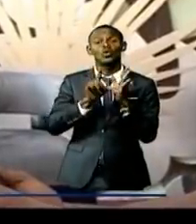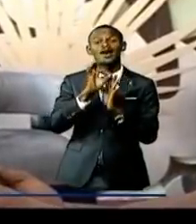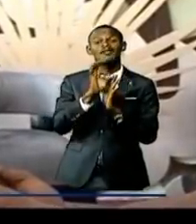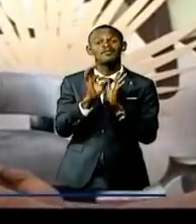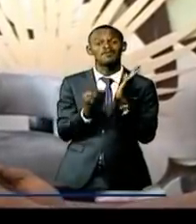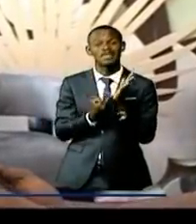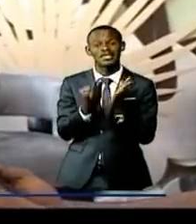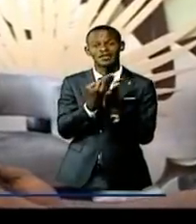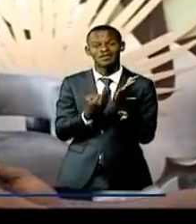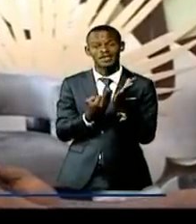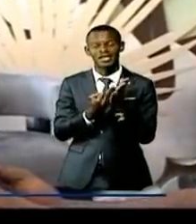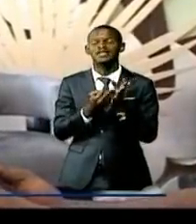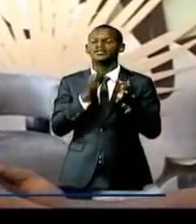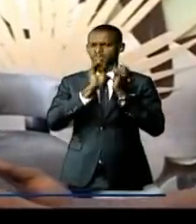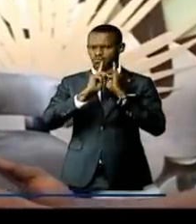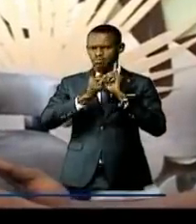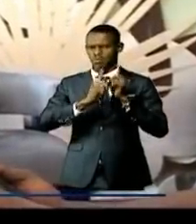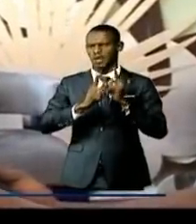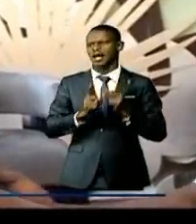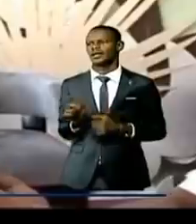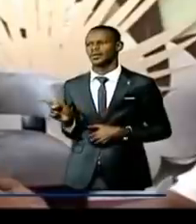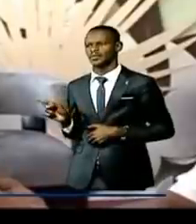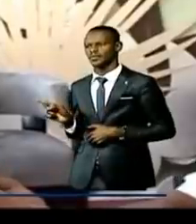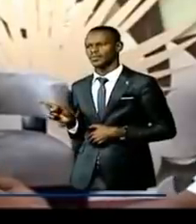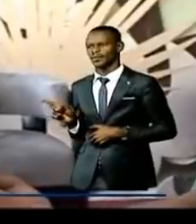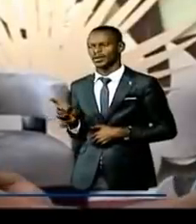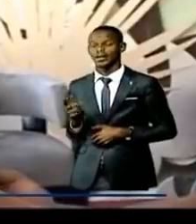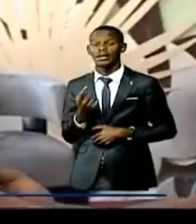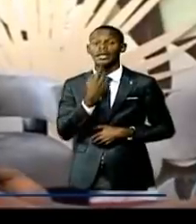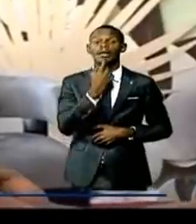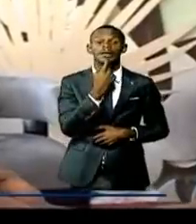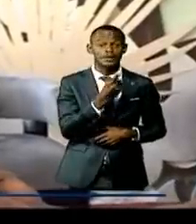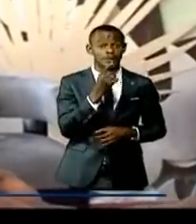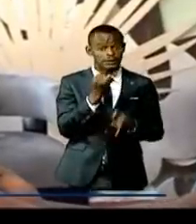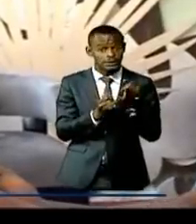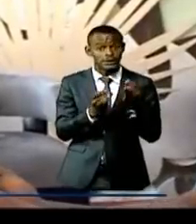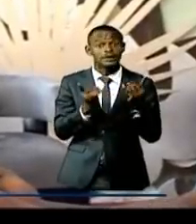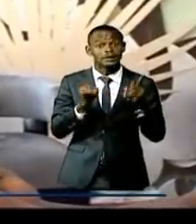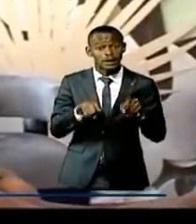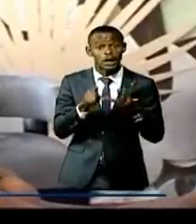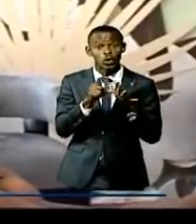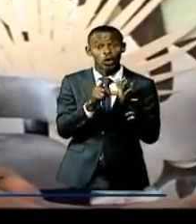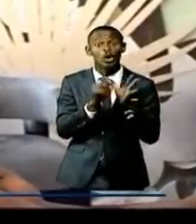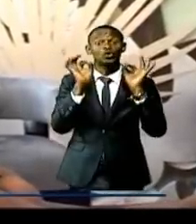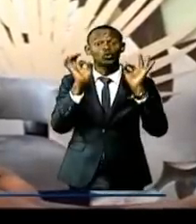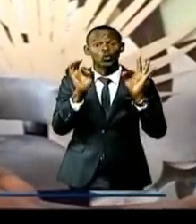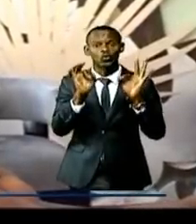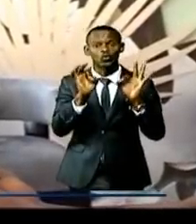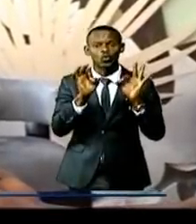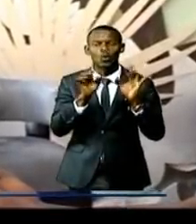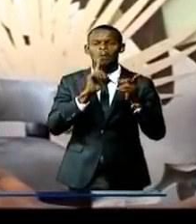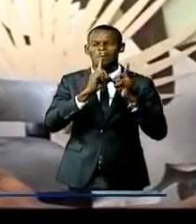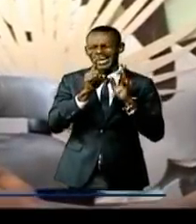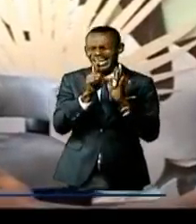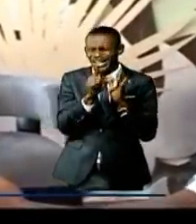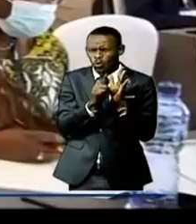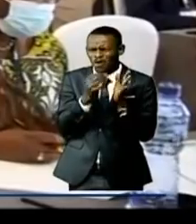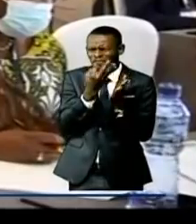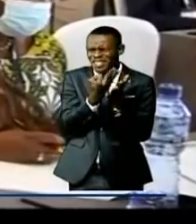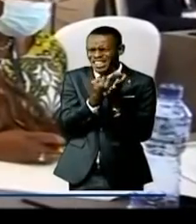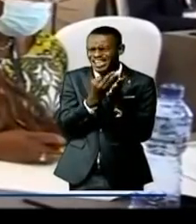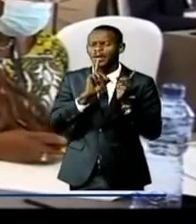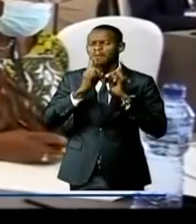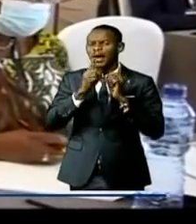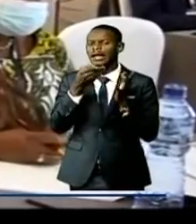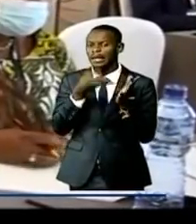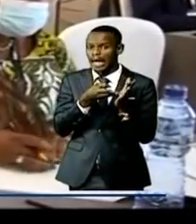des nouvelles dispositions légales, il faut faire une communication. C'est ce que nous avons voulu pour cette matinée. Faire la communication à la